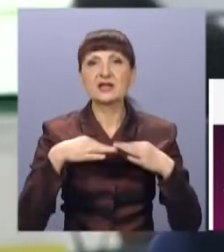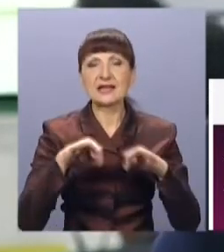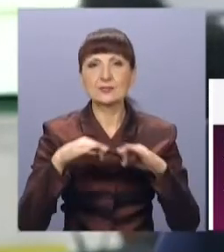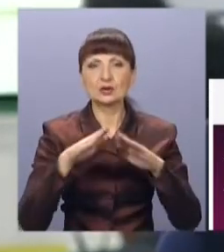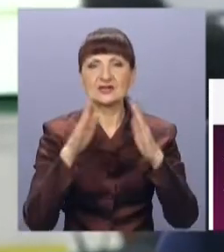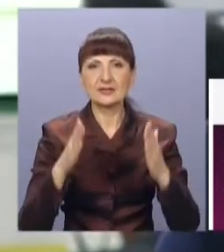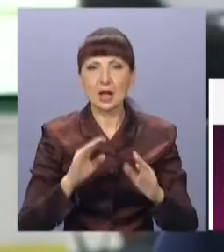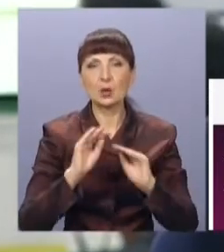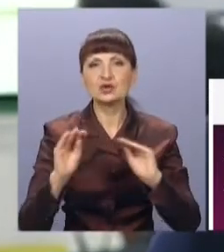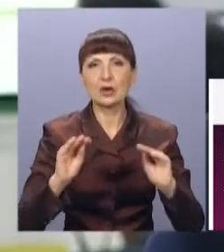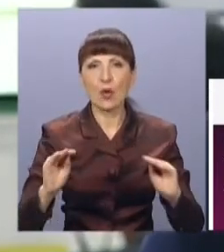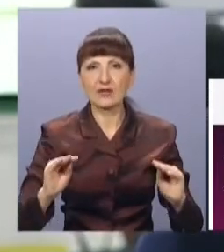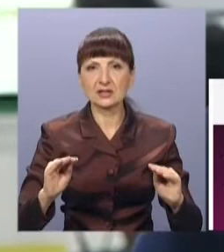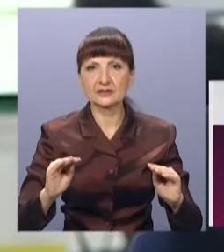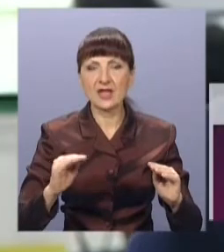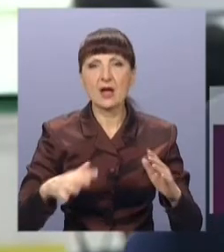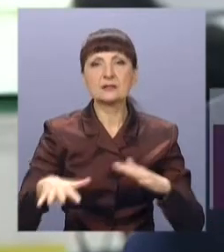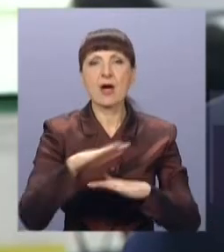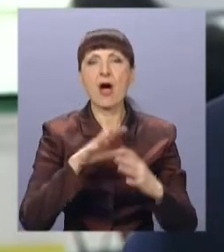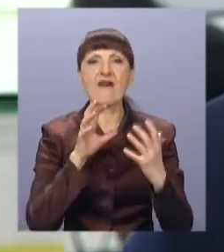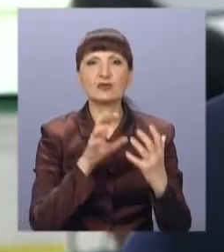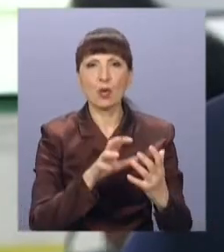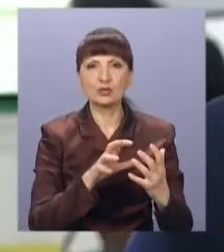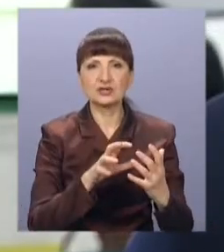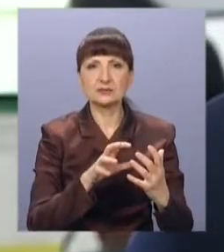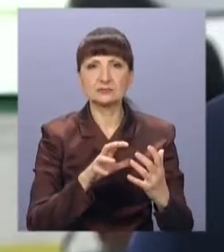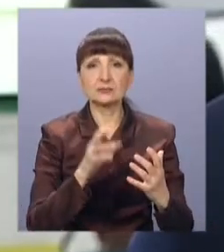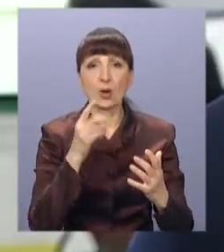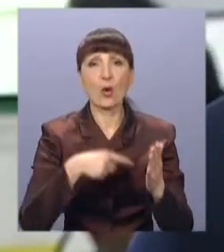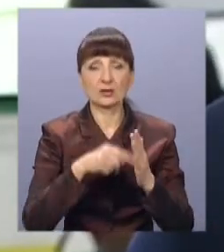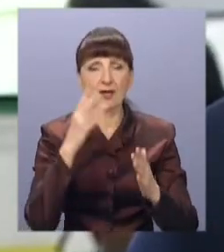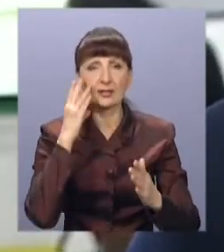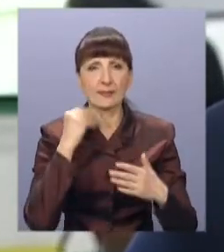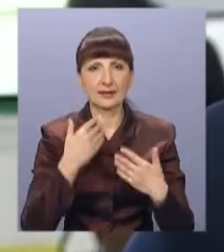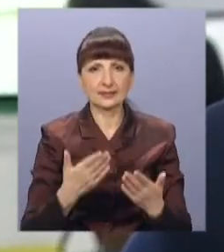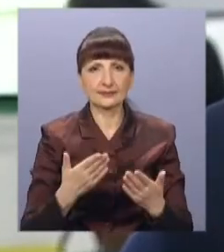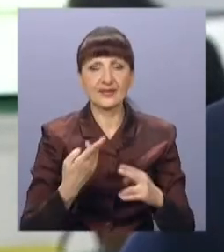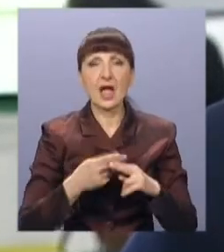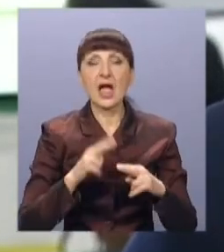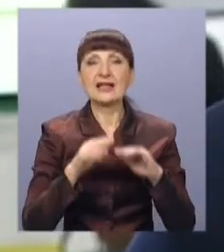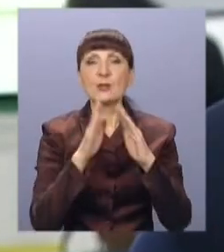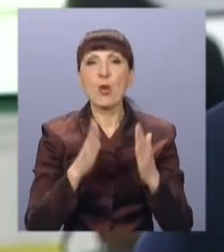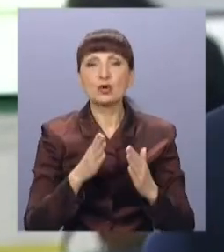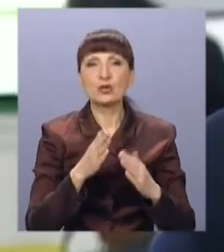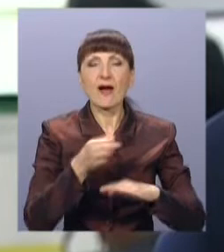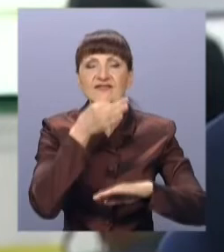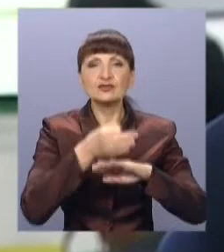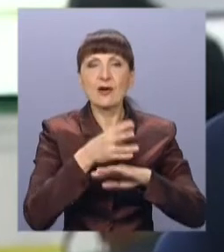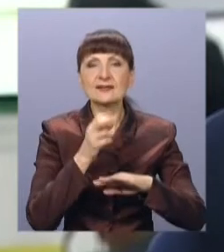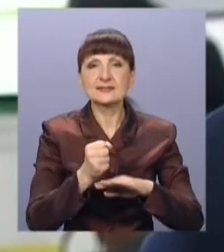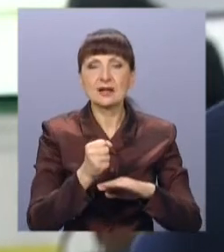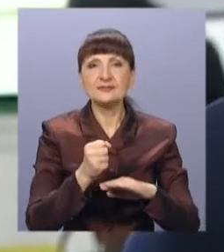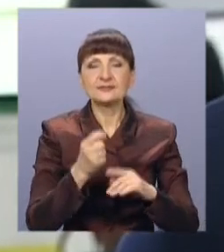терминалов, установленных на общественном транспорте города Алматы. Непосредственно этот модуль отвечает за